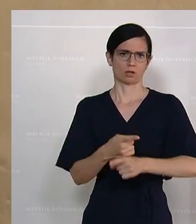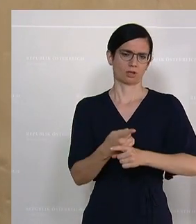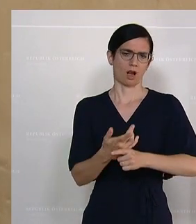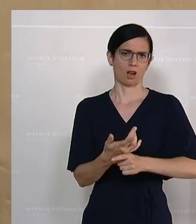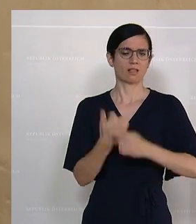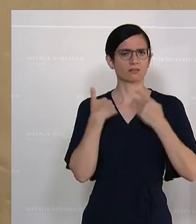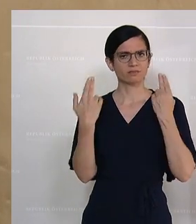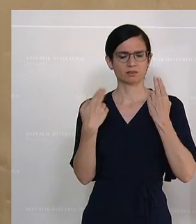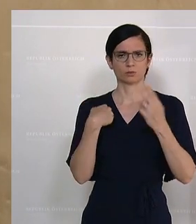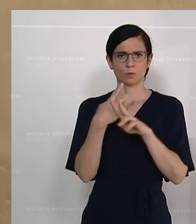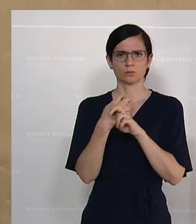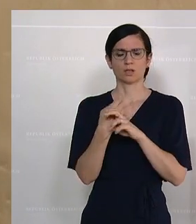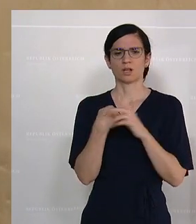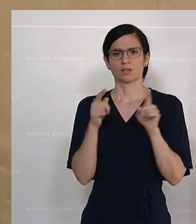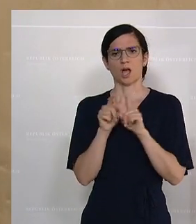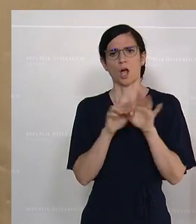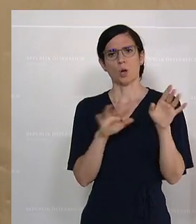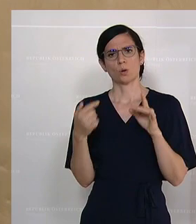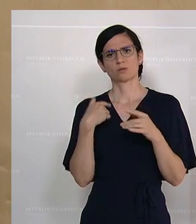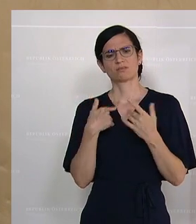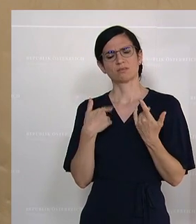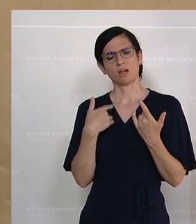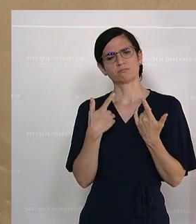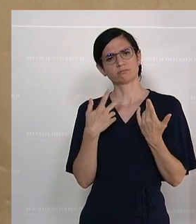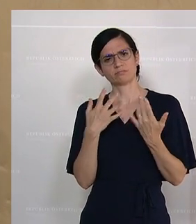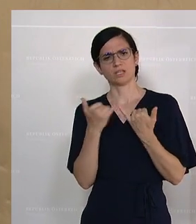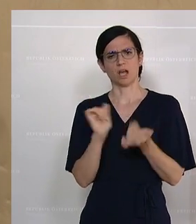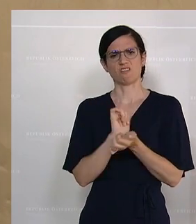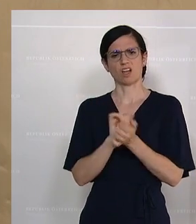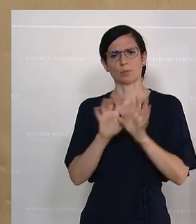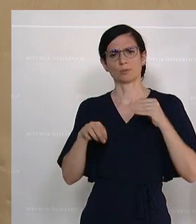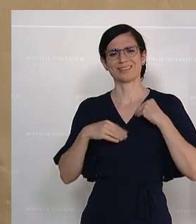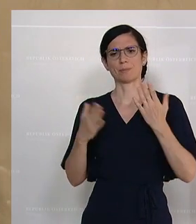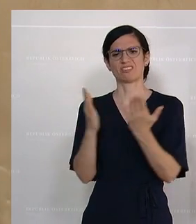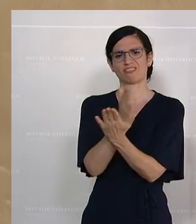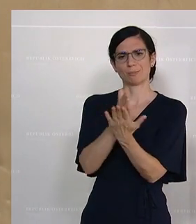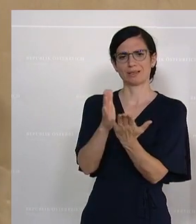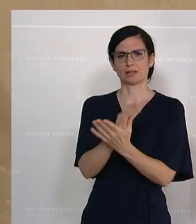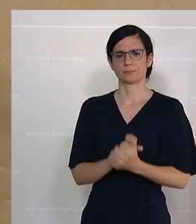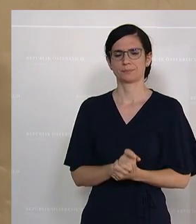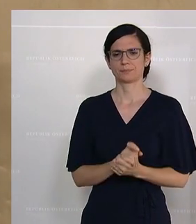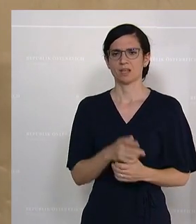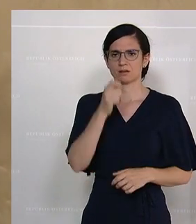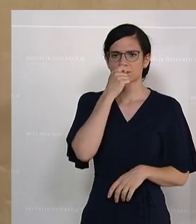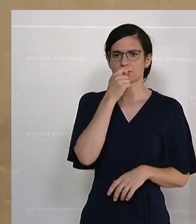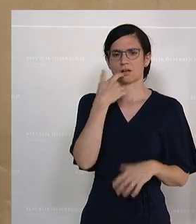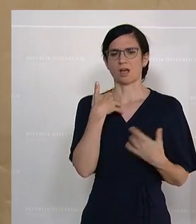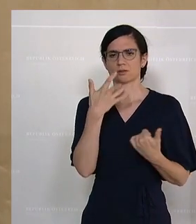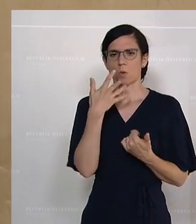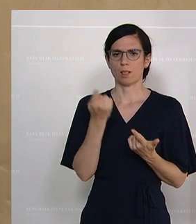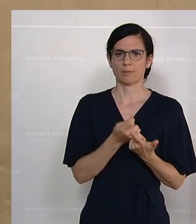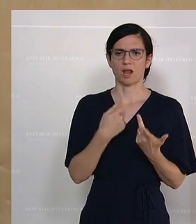in österreich und dementsprechend als vermittler anzubieten die gaspreise der ölpreis sind die lebensmittelpreise